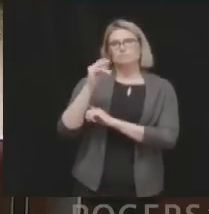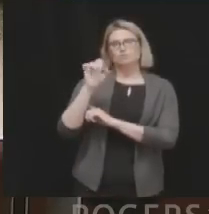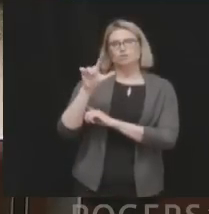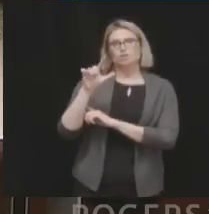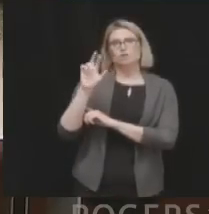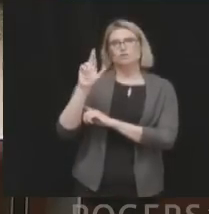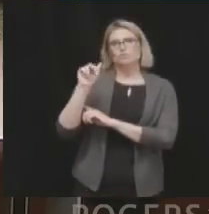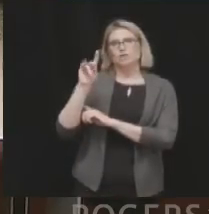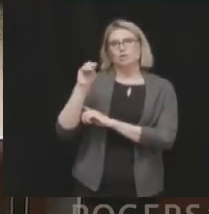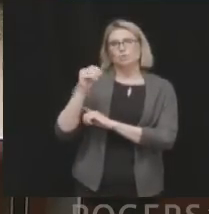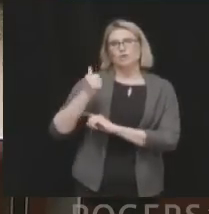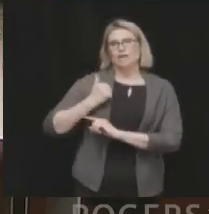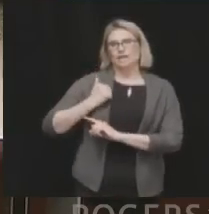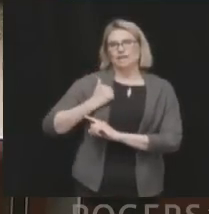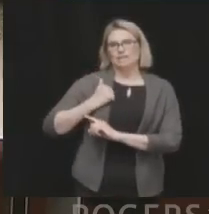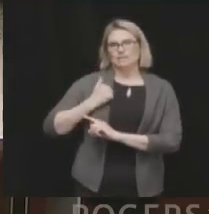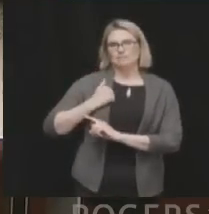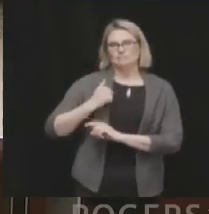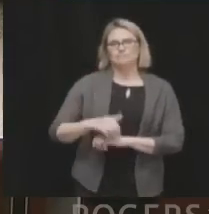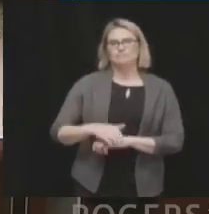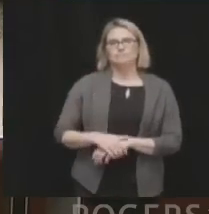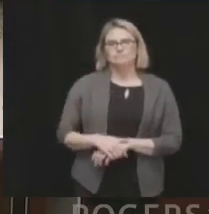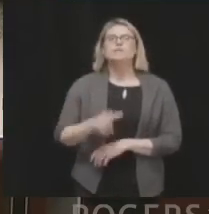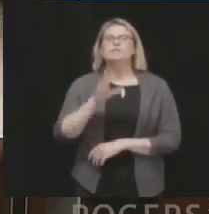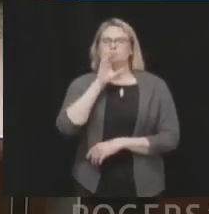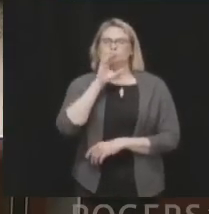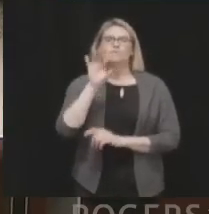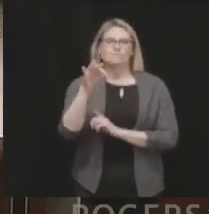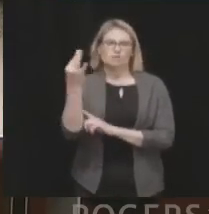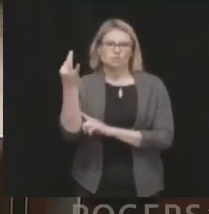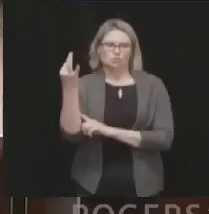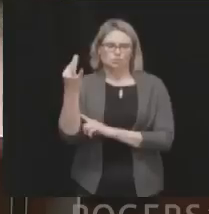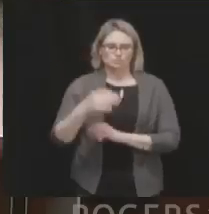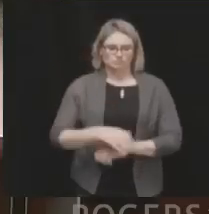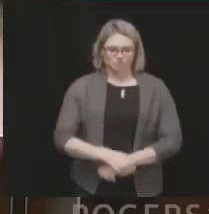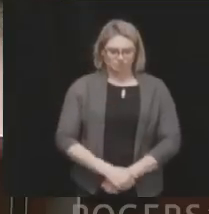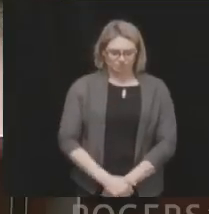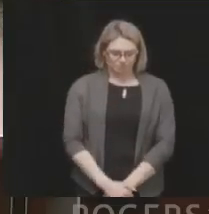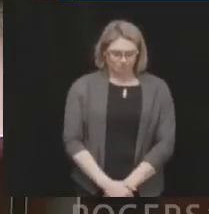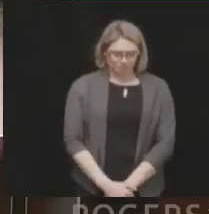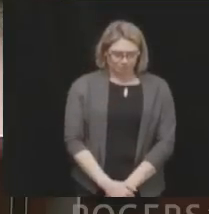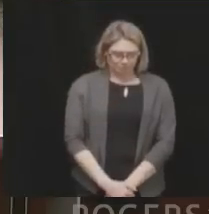familiales, c'est-à-dire qui pourra être ensemble sans restriction.